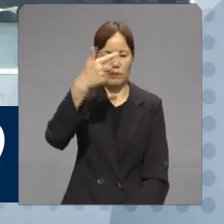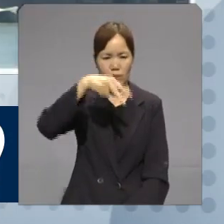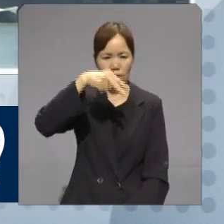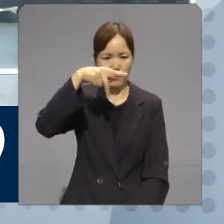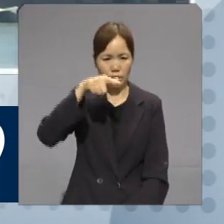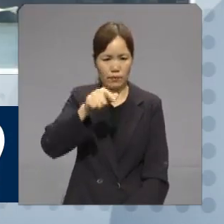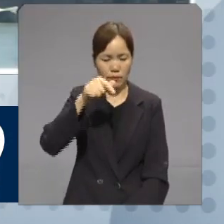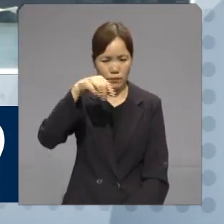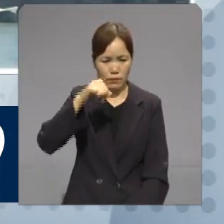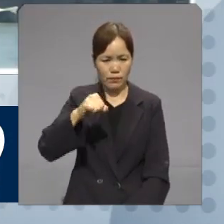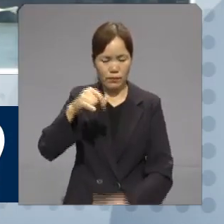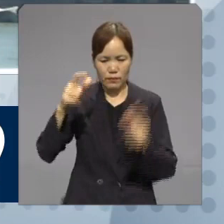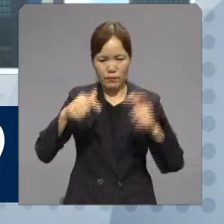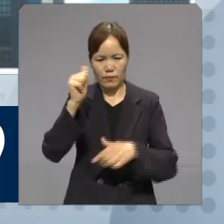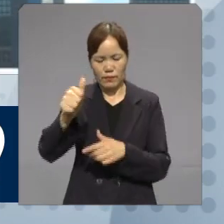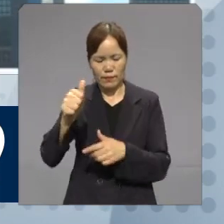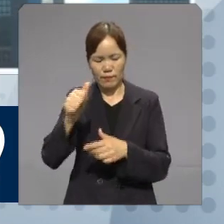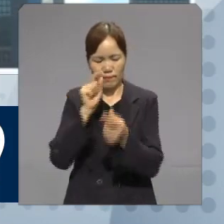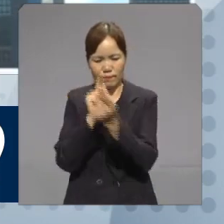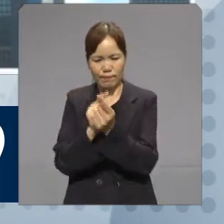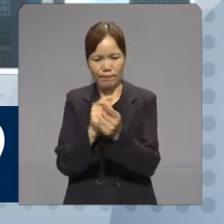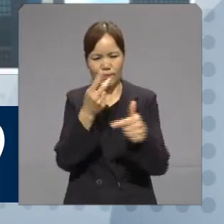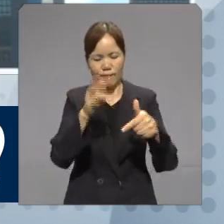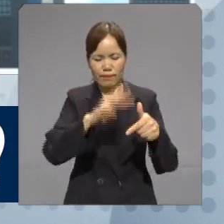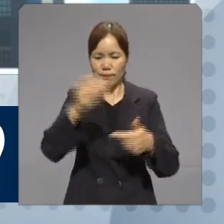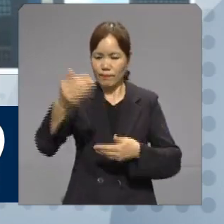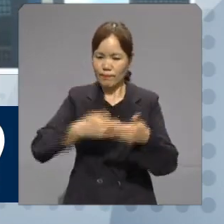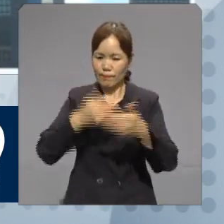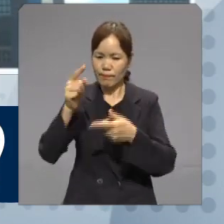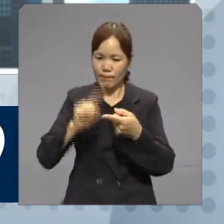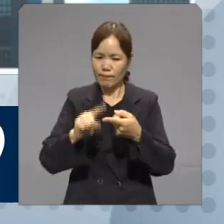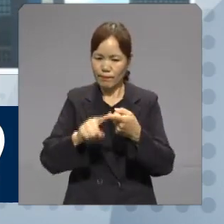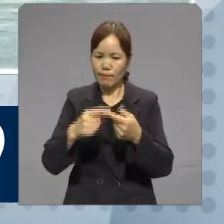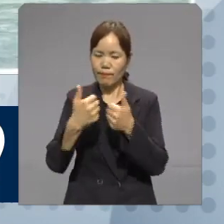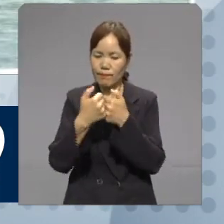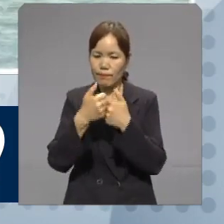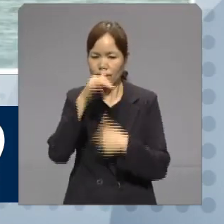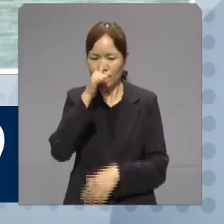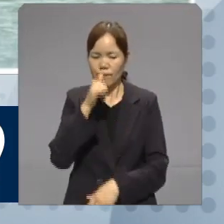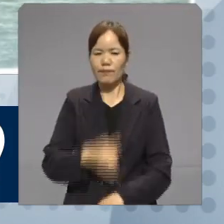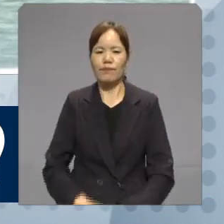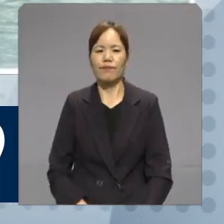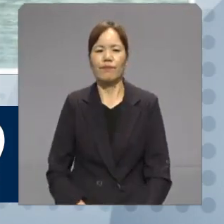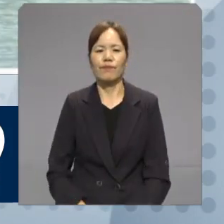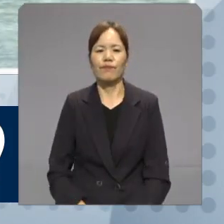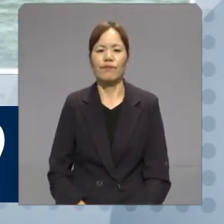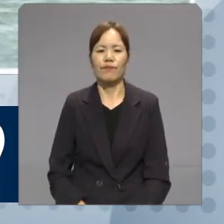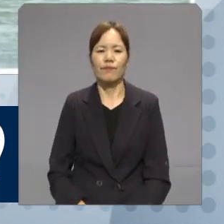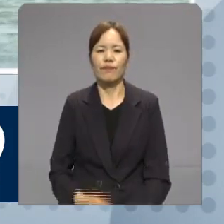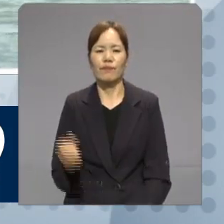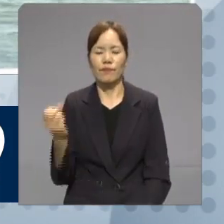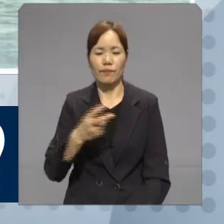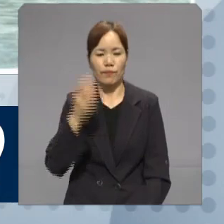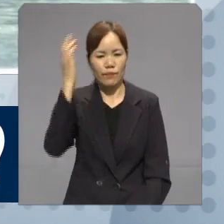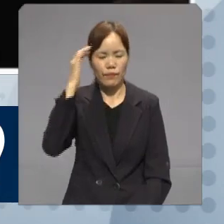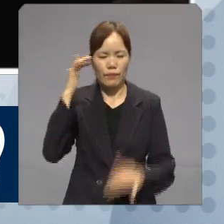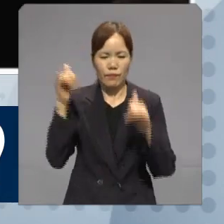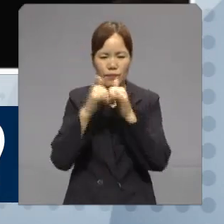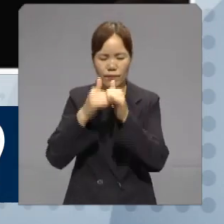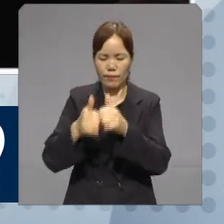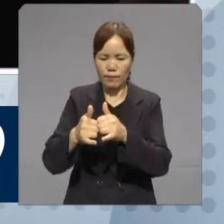어 인천과의 교류협력 강화에 대한 논의도 했고 또 그곳에는 소위 말하면 한국전에